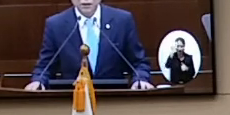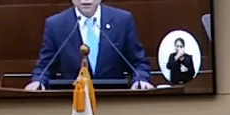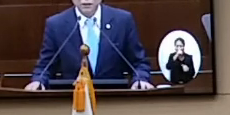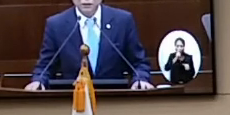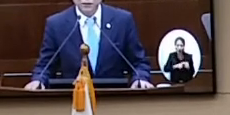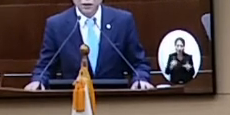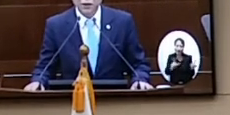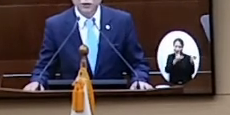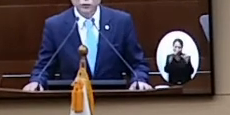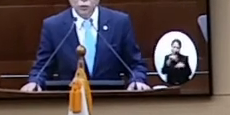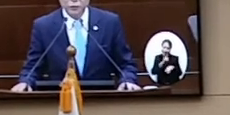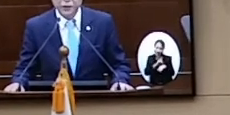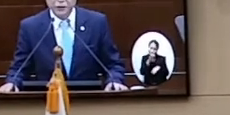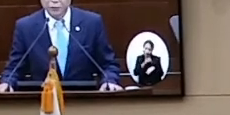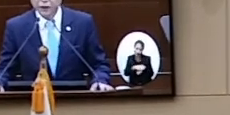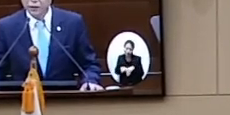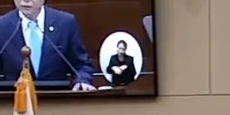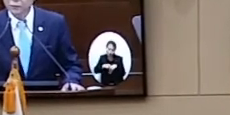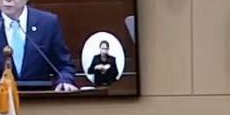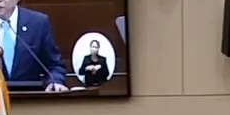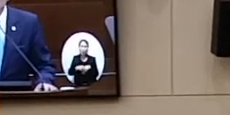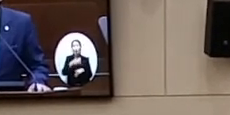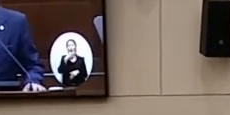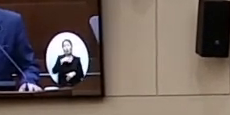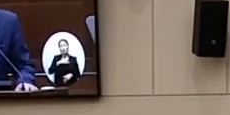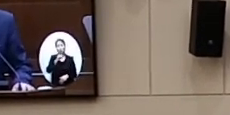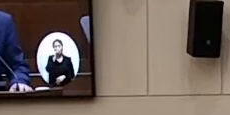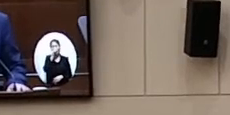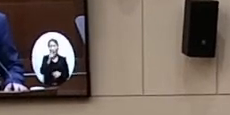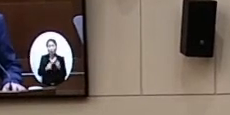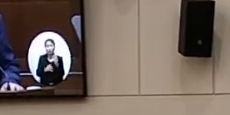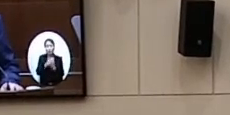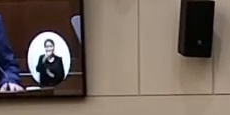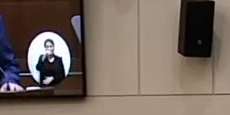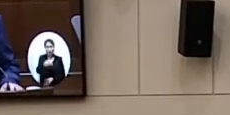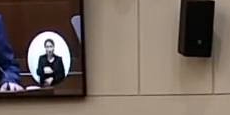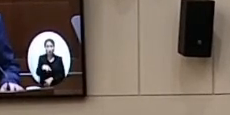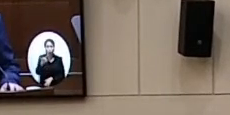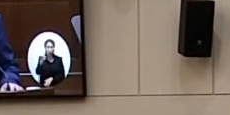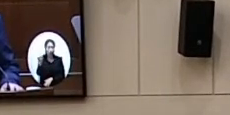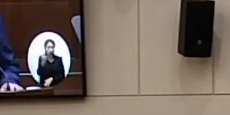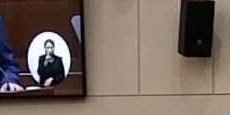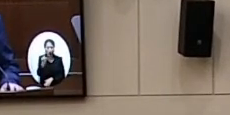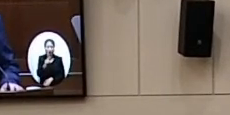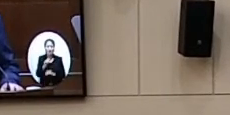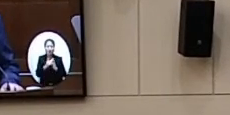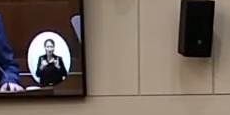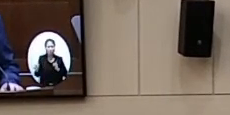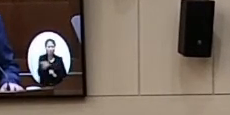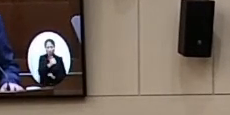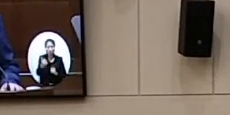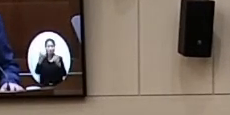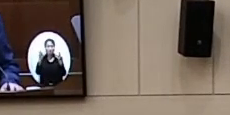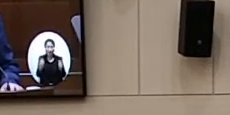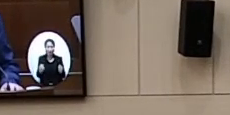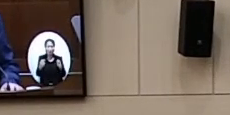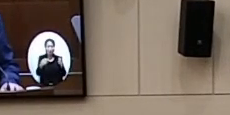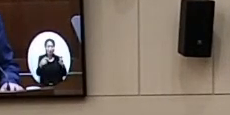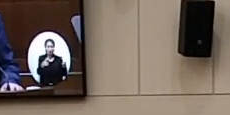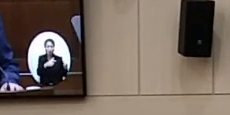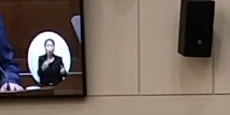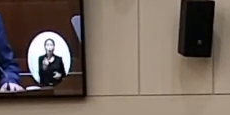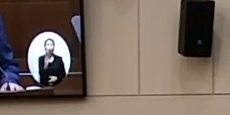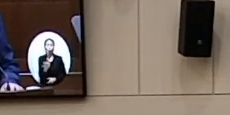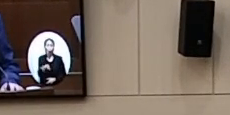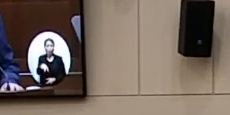습관을 기르는 데 도움이 됩니다. 안동시에서는 먼저 유동인구가 많은 동지역을 대상으로